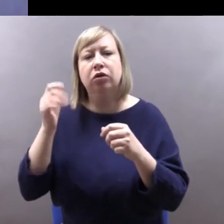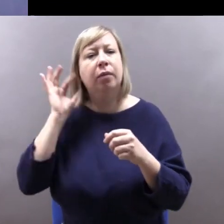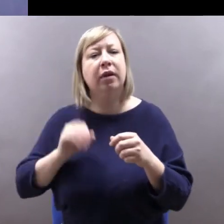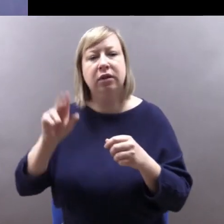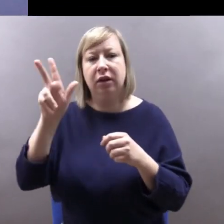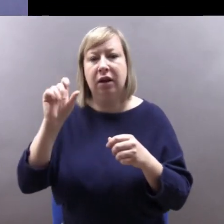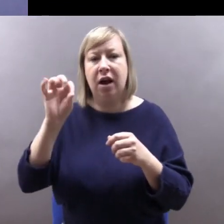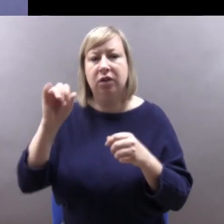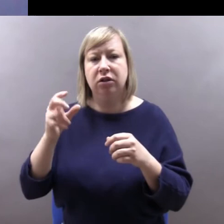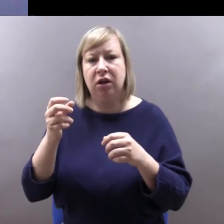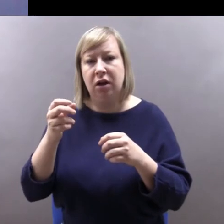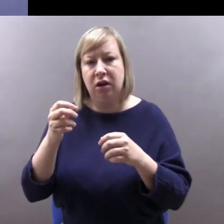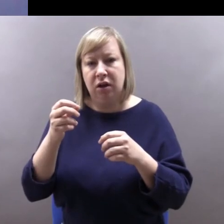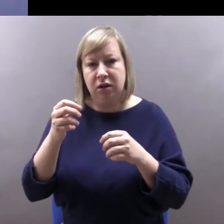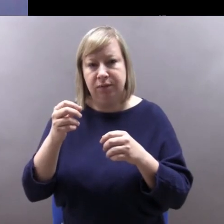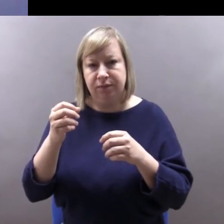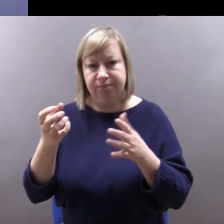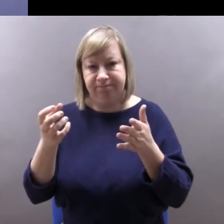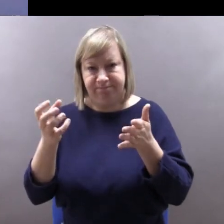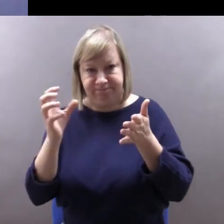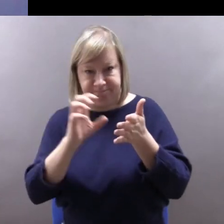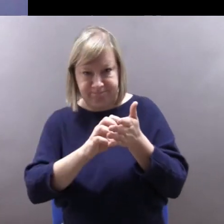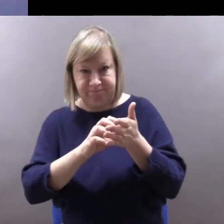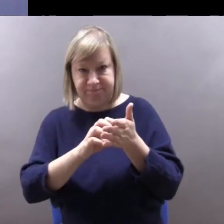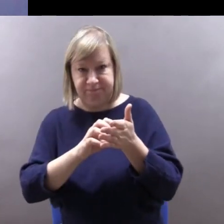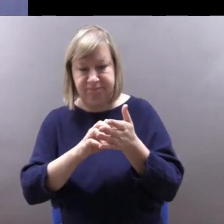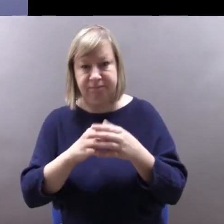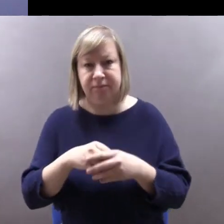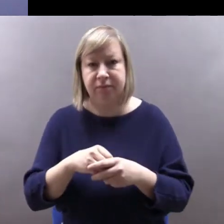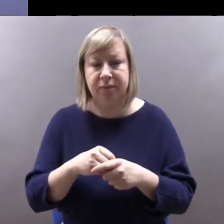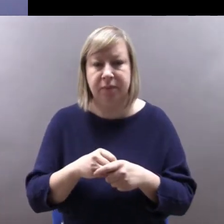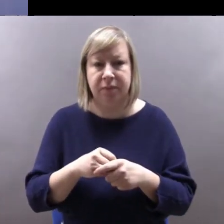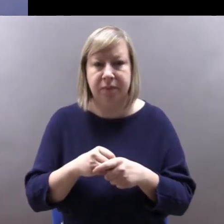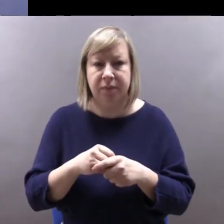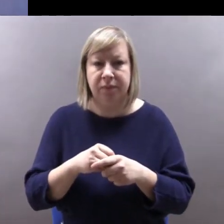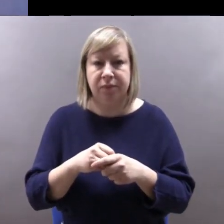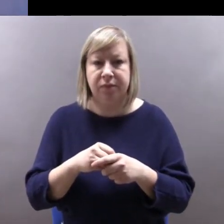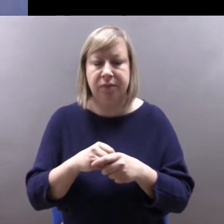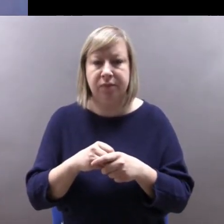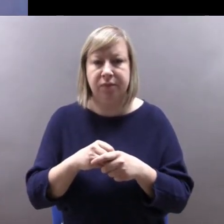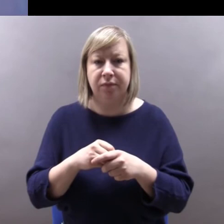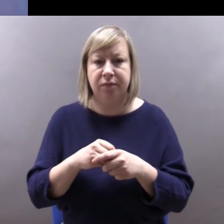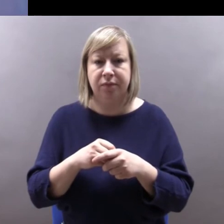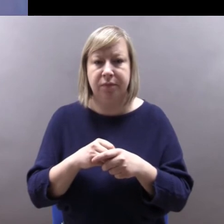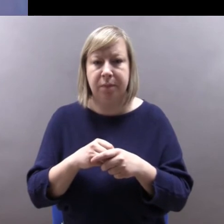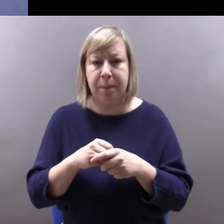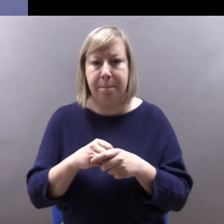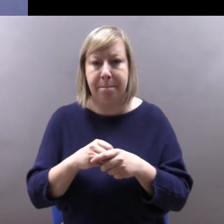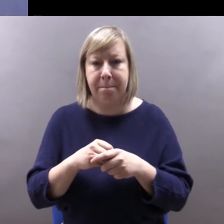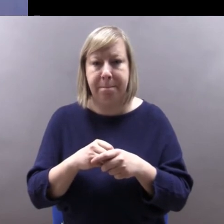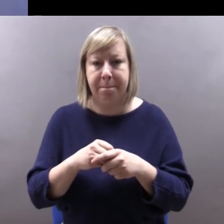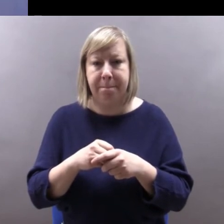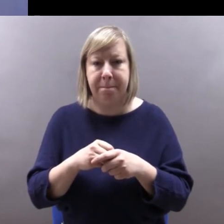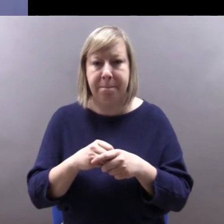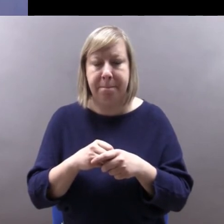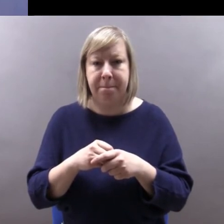bo widziałem tylko, że młot pneumatyczny się u niej w tle objawia, więc...